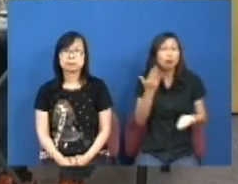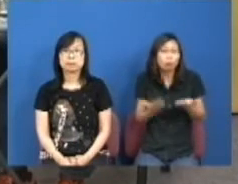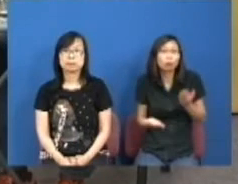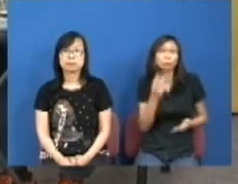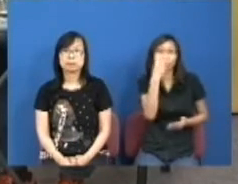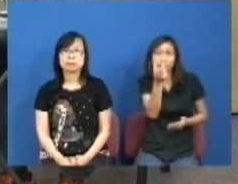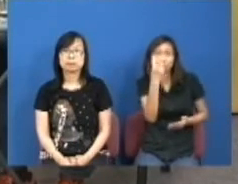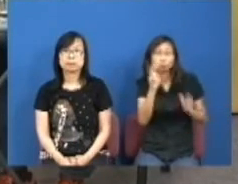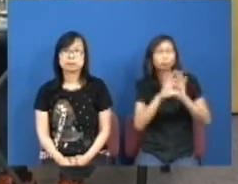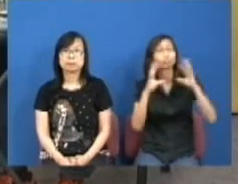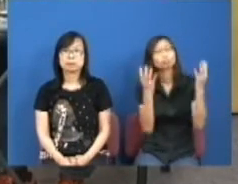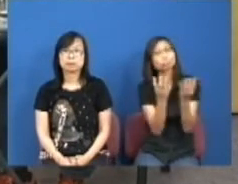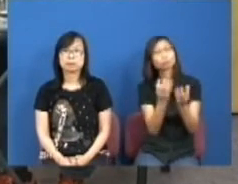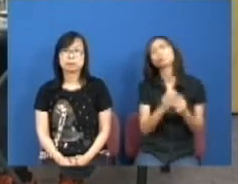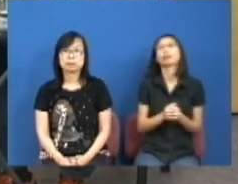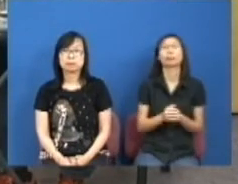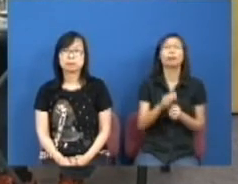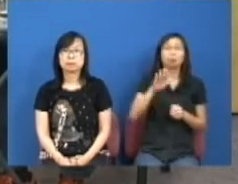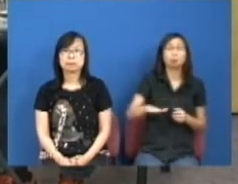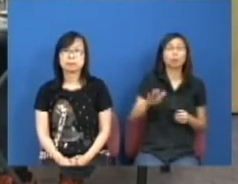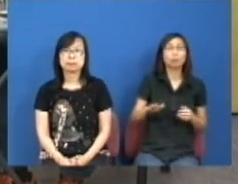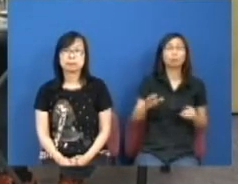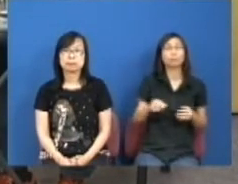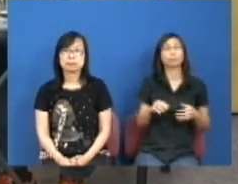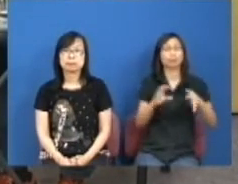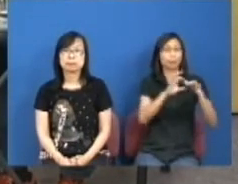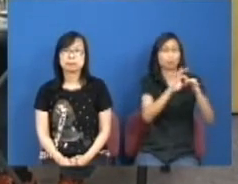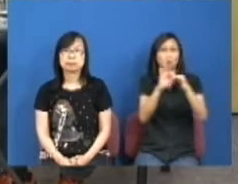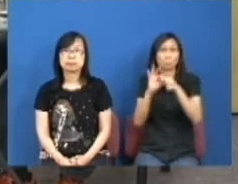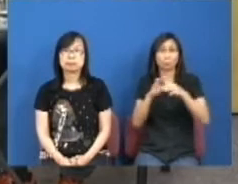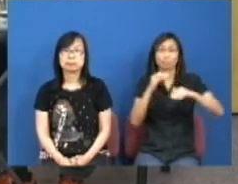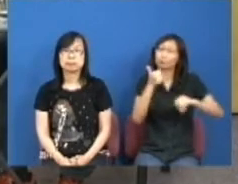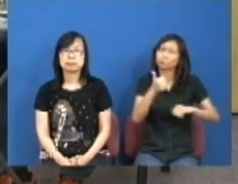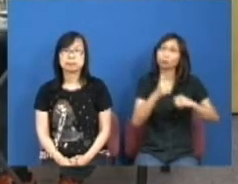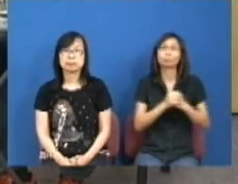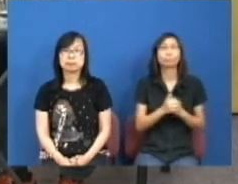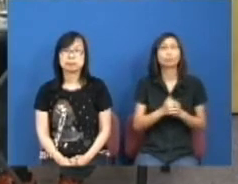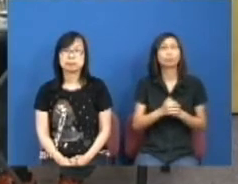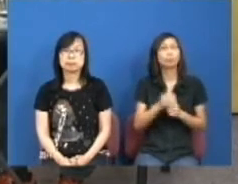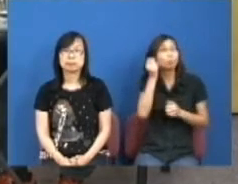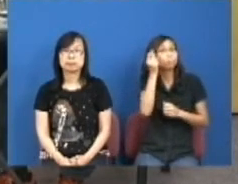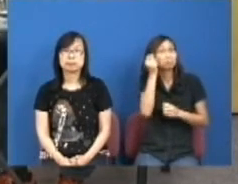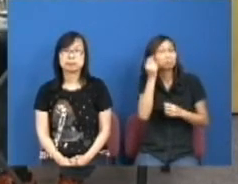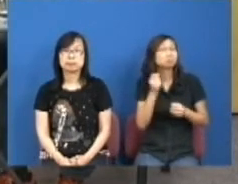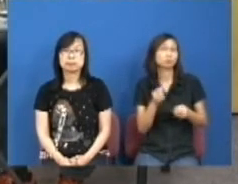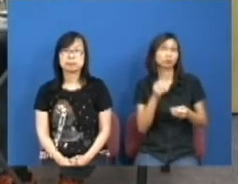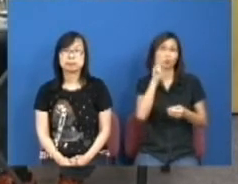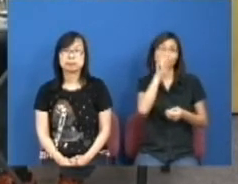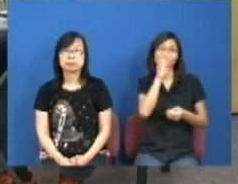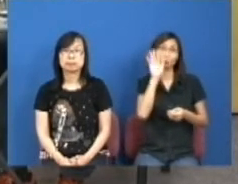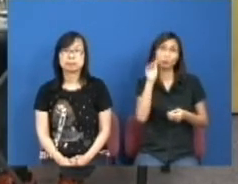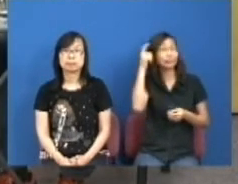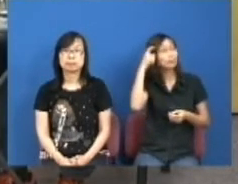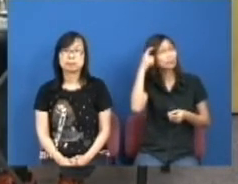去慢慢拉攏佢哋關係。咁最得意一樣嘢就係話，你會見到其實好多一啲香港嘅一啲即